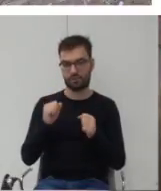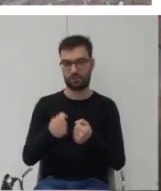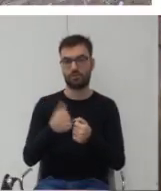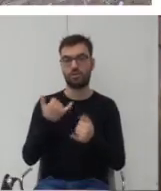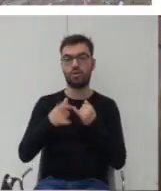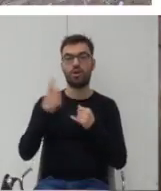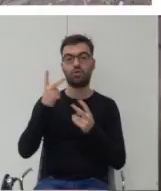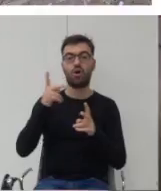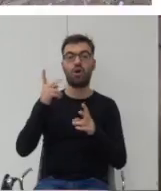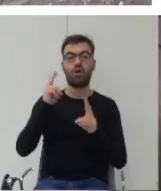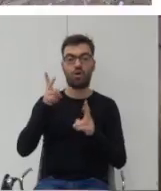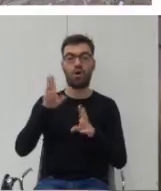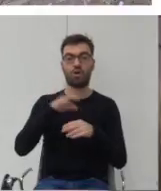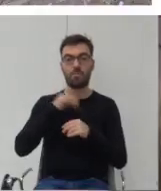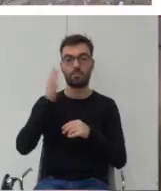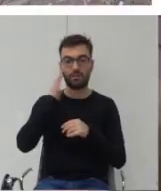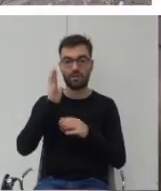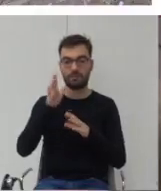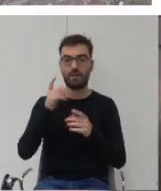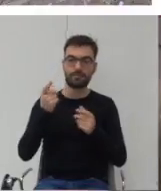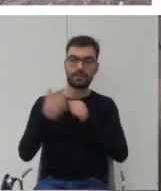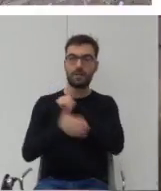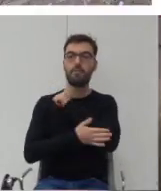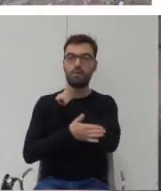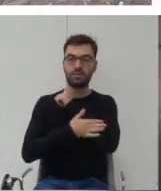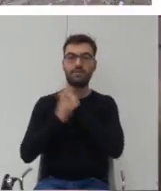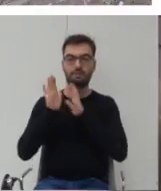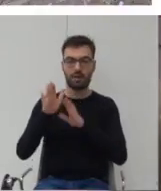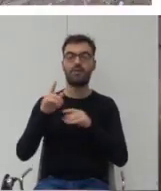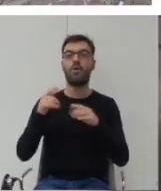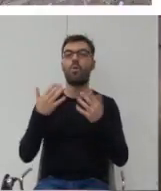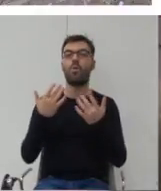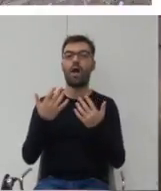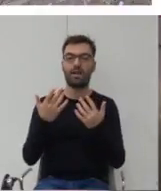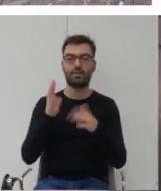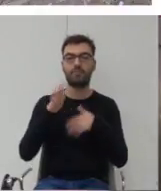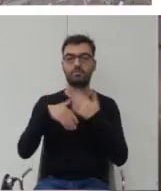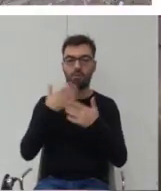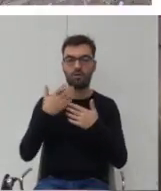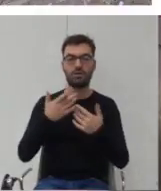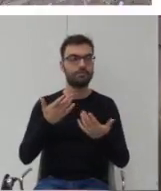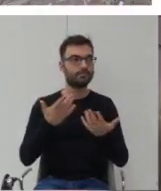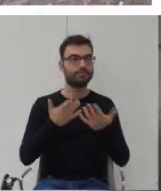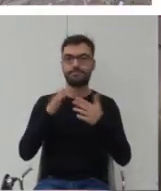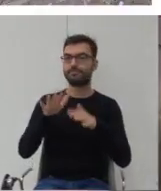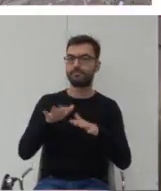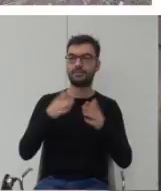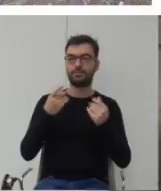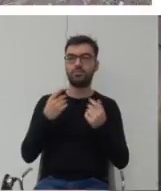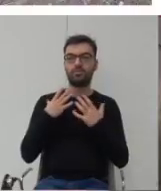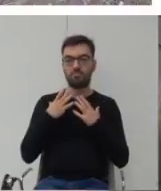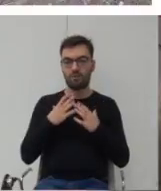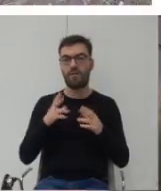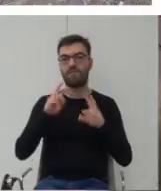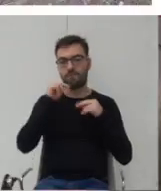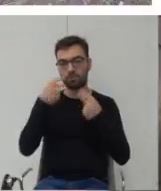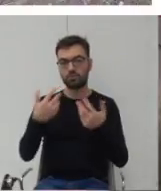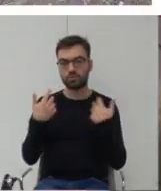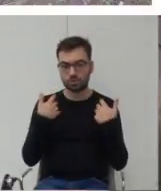ludzie, którzy dostają mieszkanie, mają pewną podstawę zapewnioną i dużo łatwiej im się odnaleźć